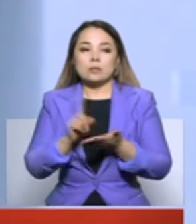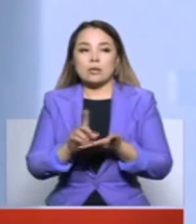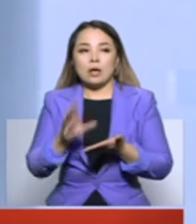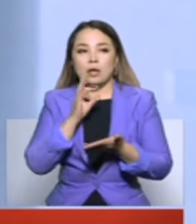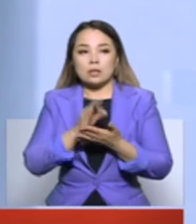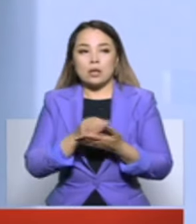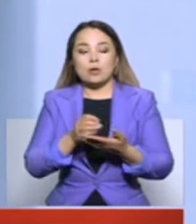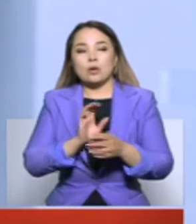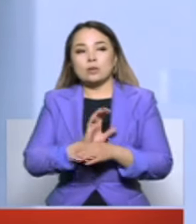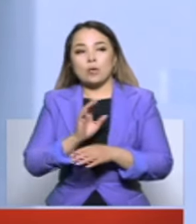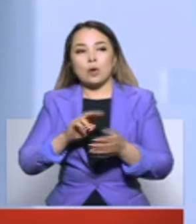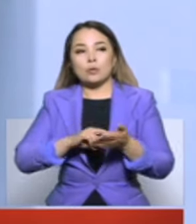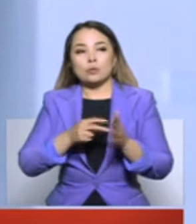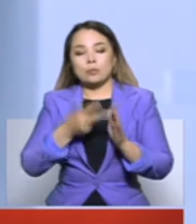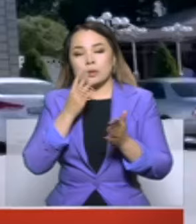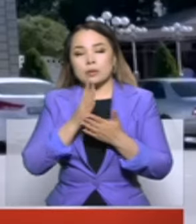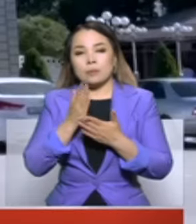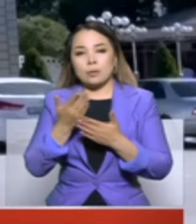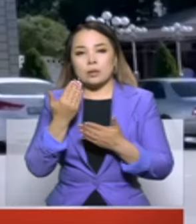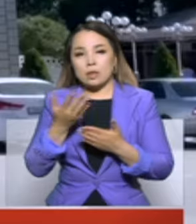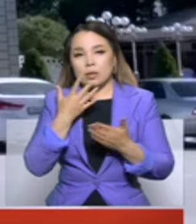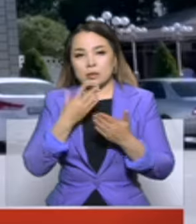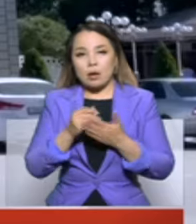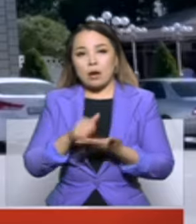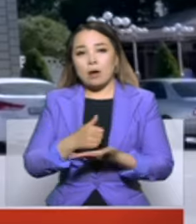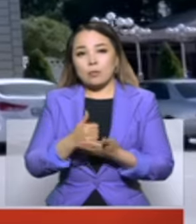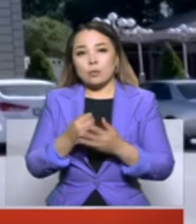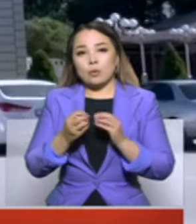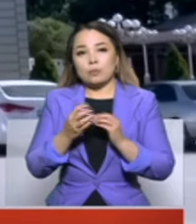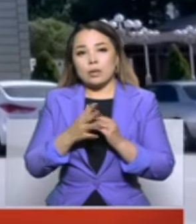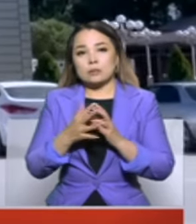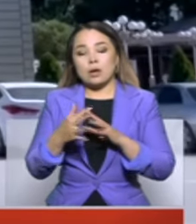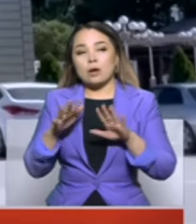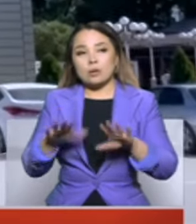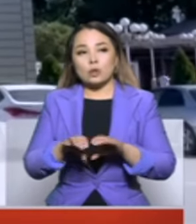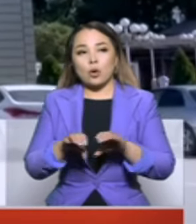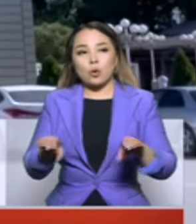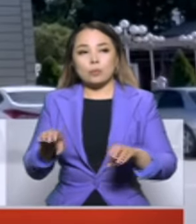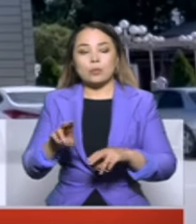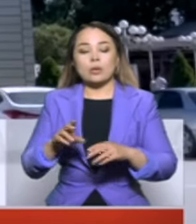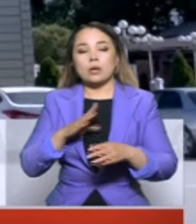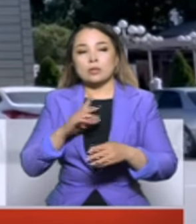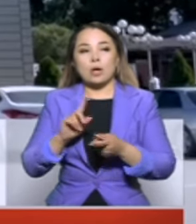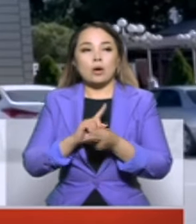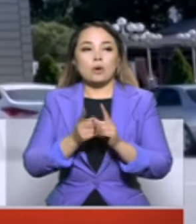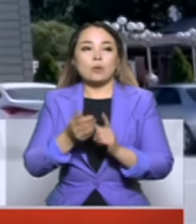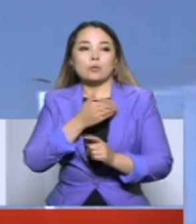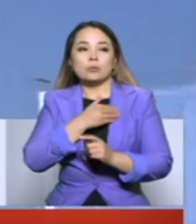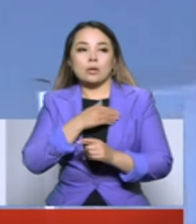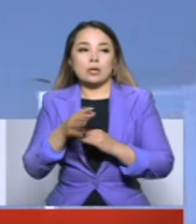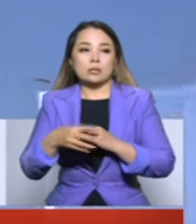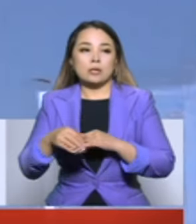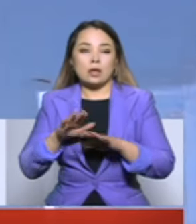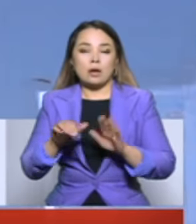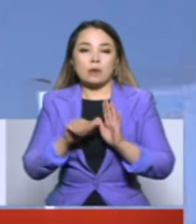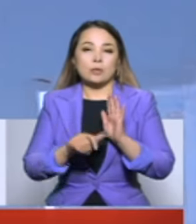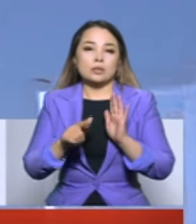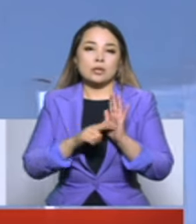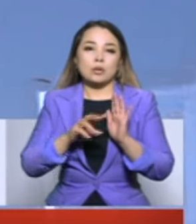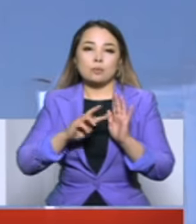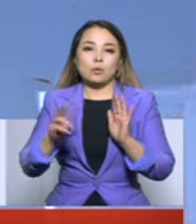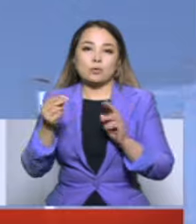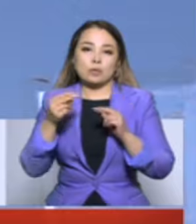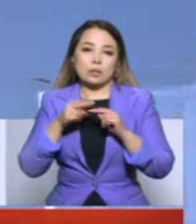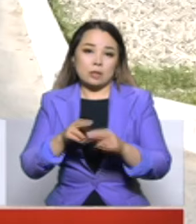дүниеге жұмсауды жоспарлаған. Әуелі әкімдік 15 ауылға құбыр люктерін ауыстырамыз деген желеумен 67 миллион теңге